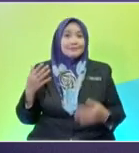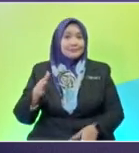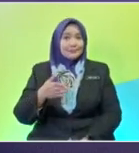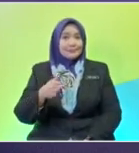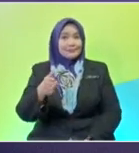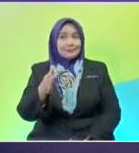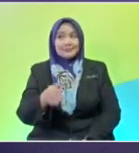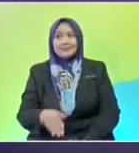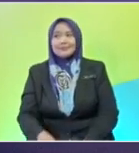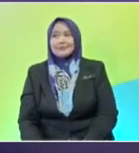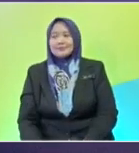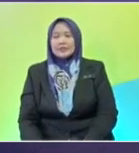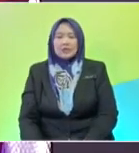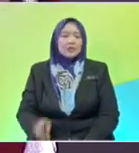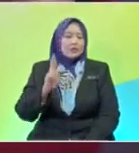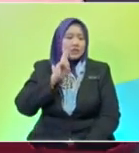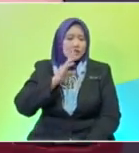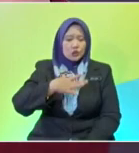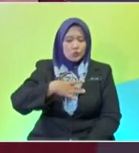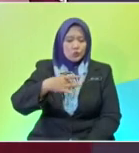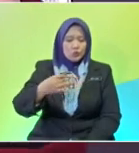saya suka makan ikan